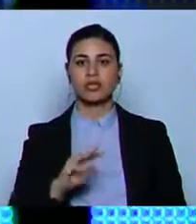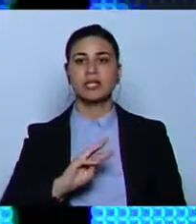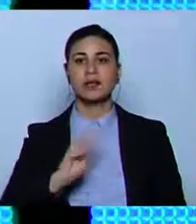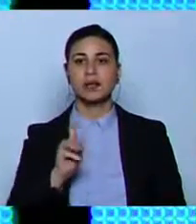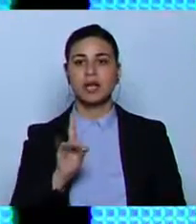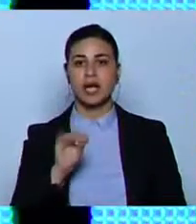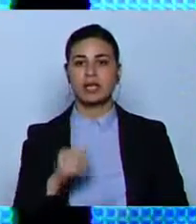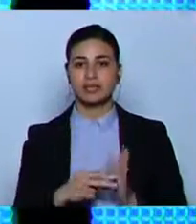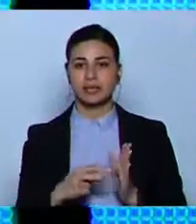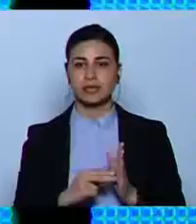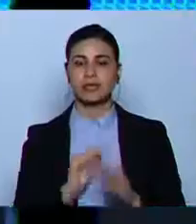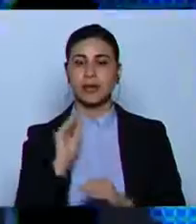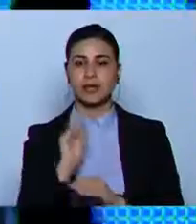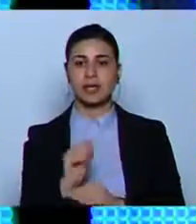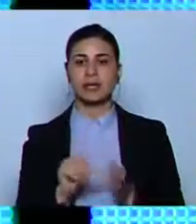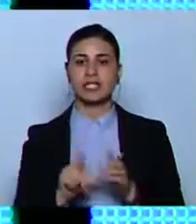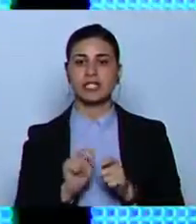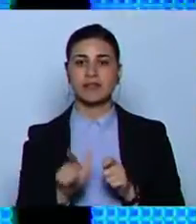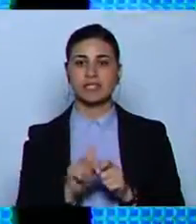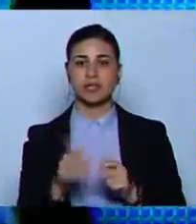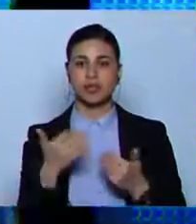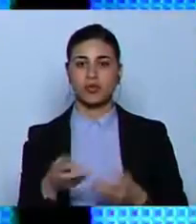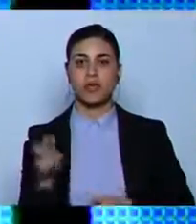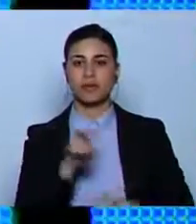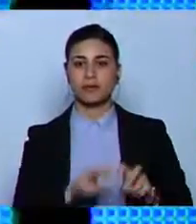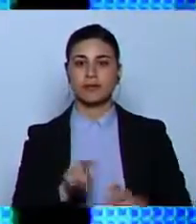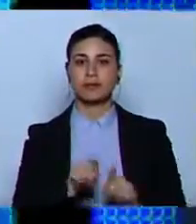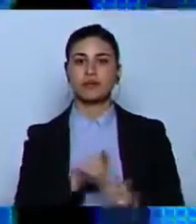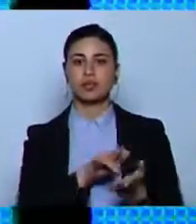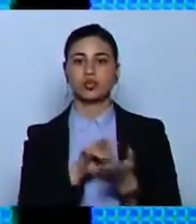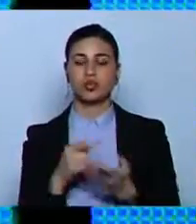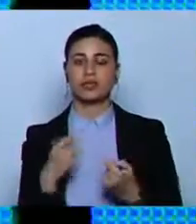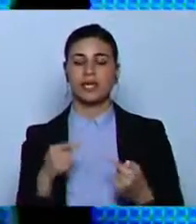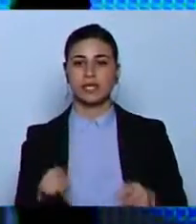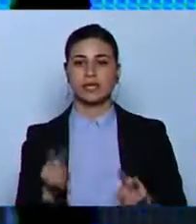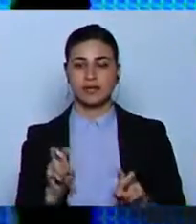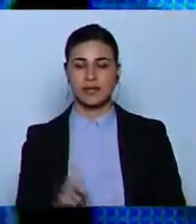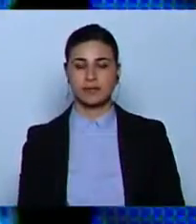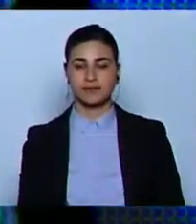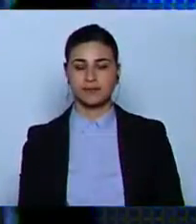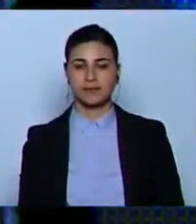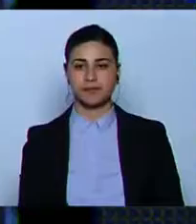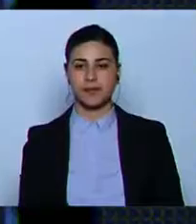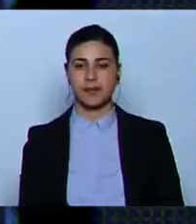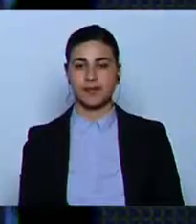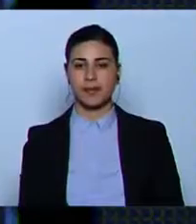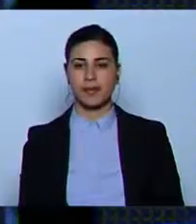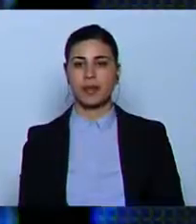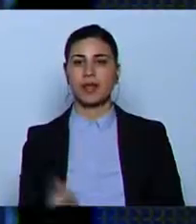მილიონი ლარის დამატებით ინვესტიცია მოზიდული, როგორც ტურიზმში, ისე სხვადასხვა სფეროებში. ასევე, რა თქმა უნდა,